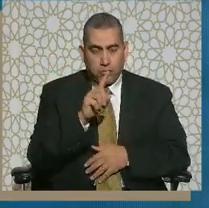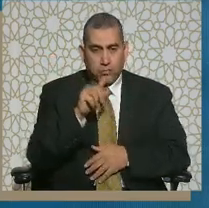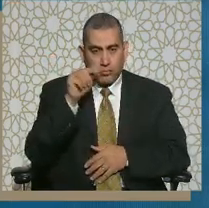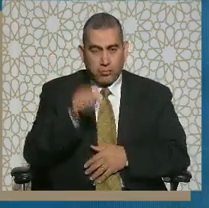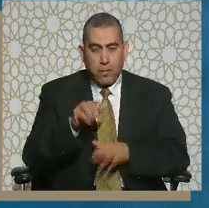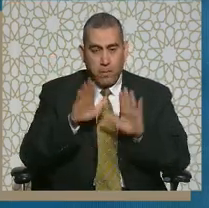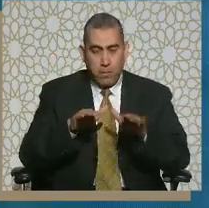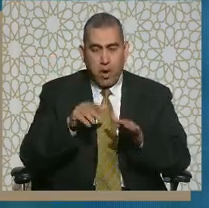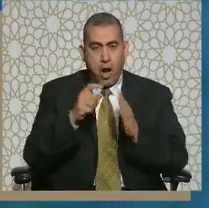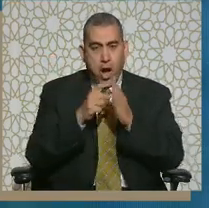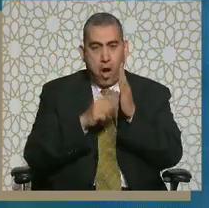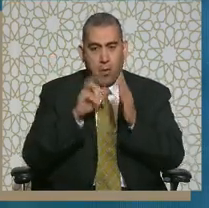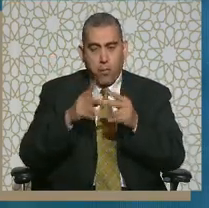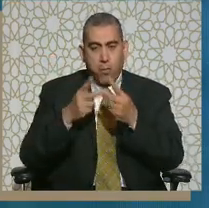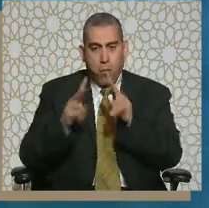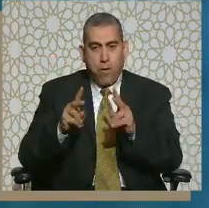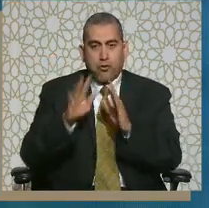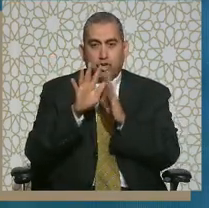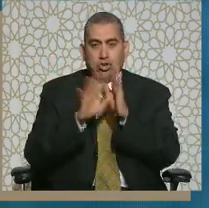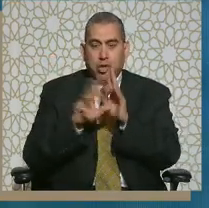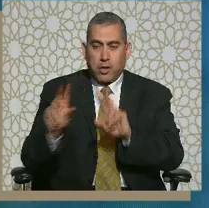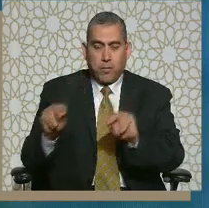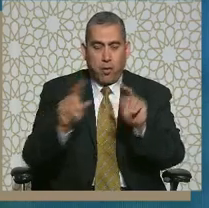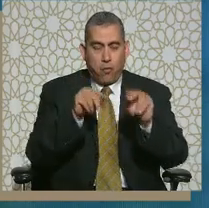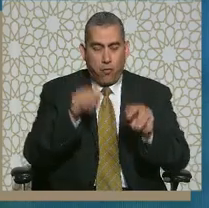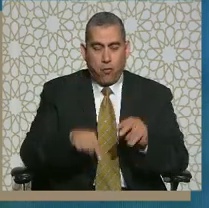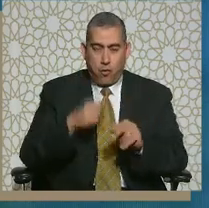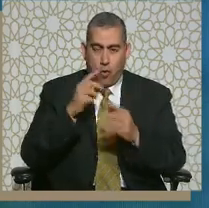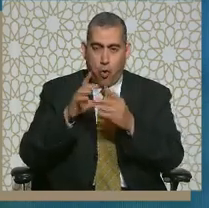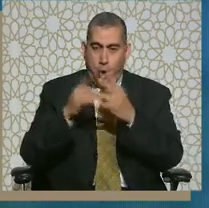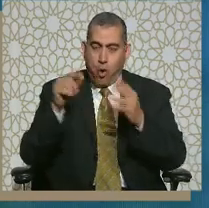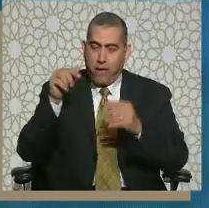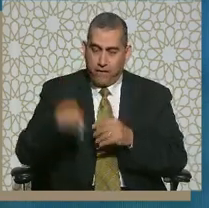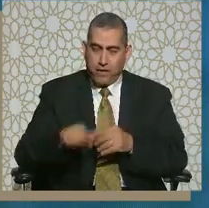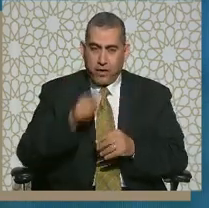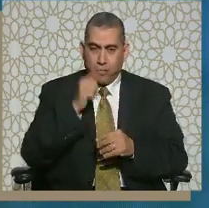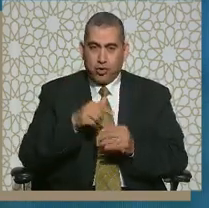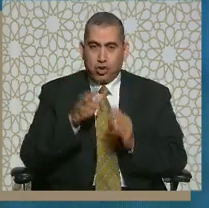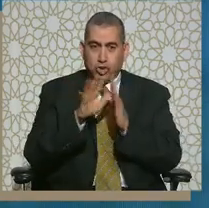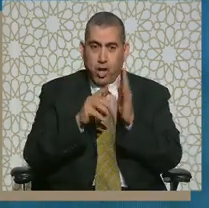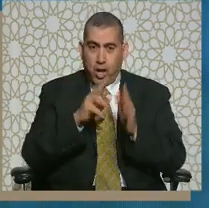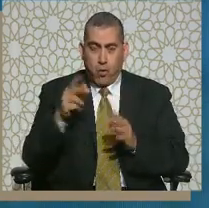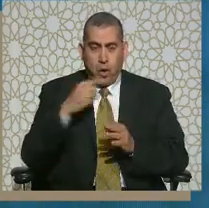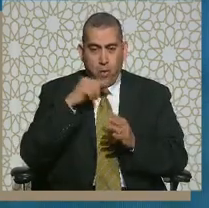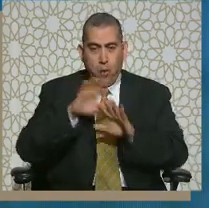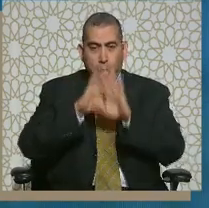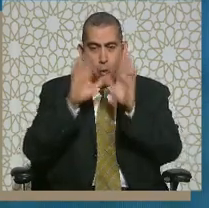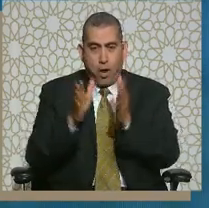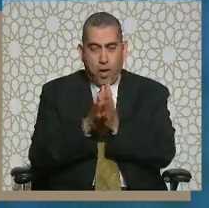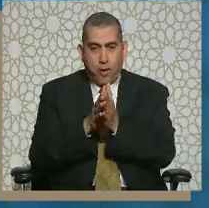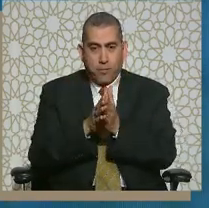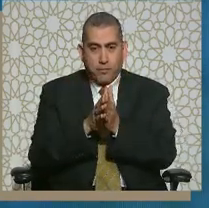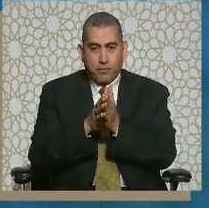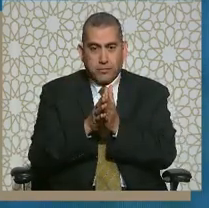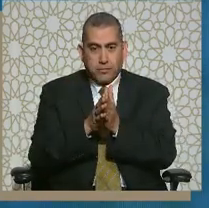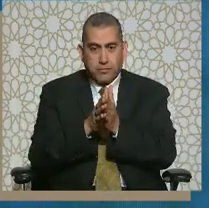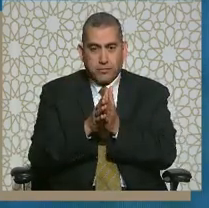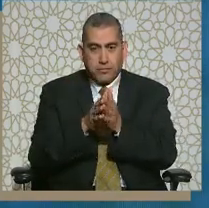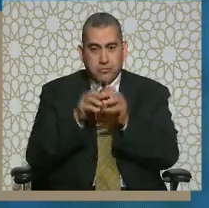موجود في قانون موافق للشريعه وصحيح و وكل اللي تم دوت تم